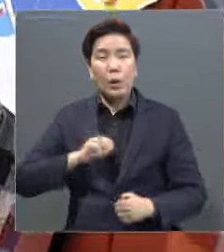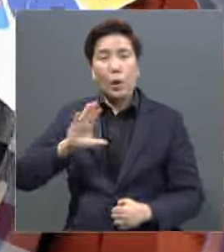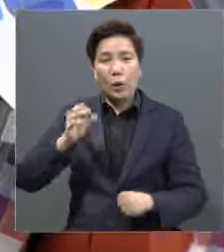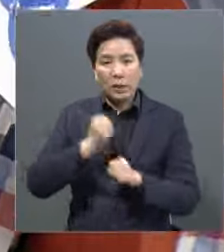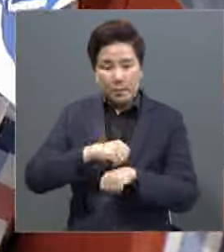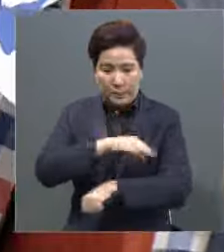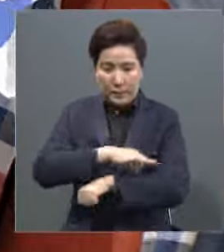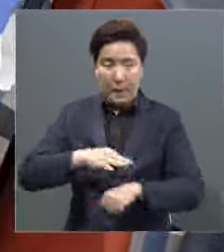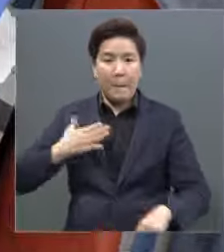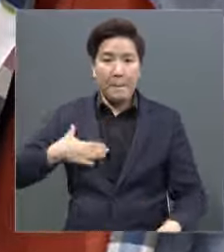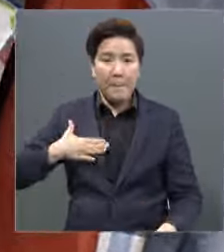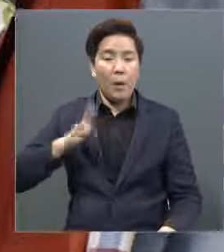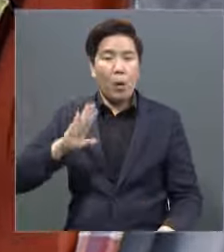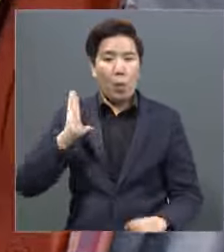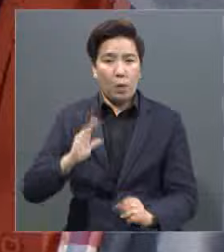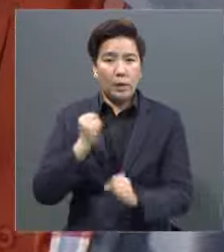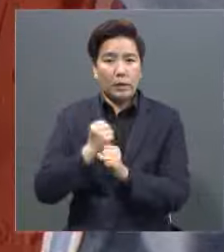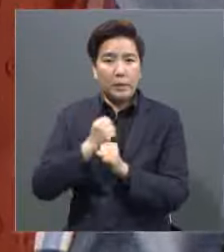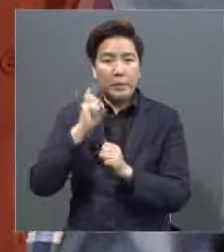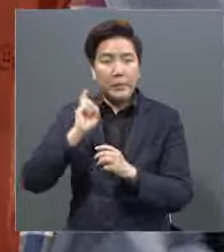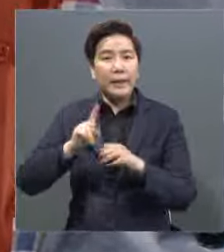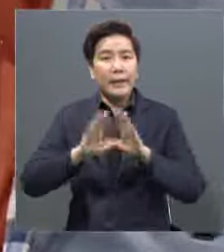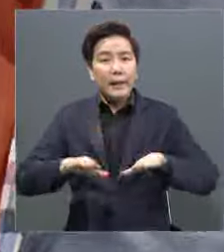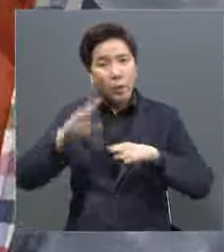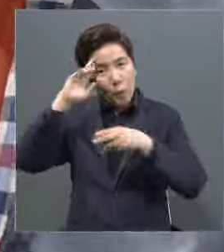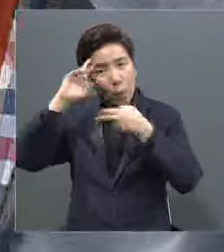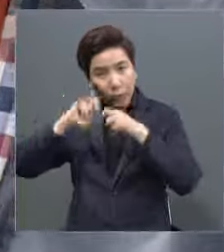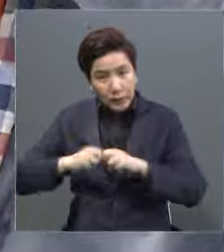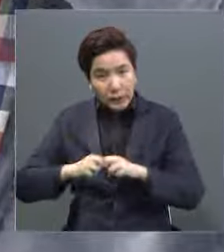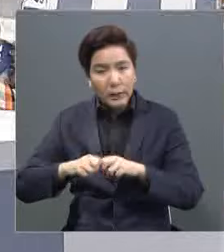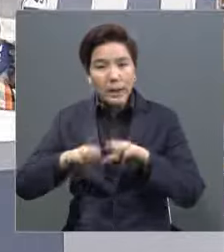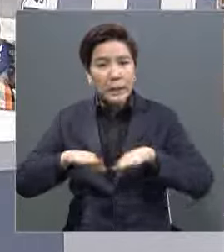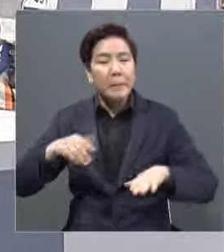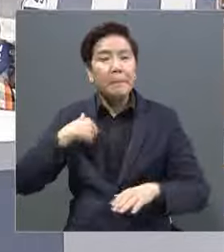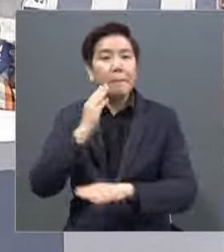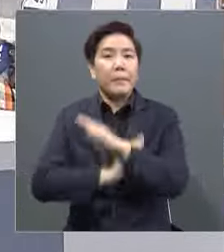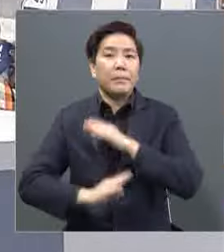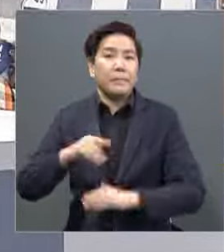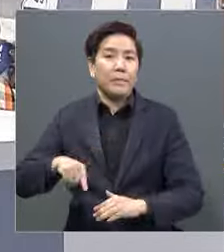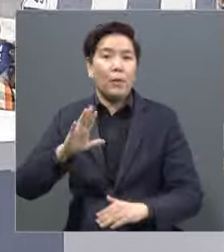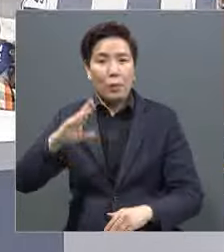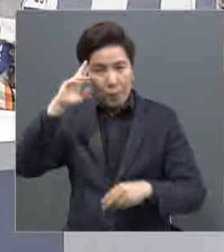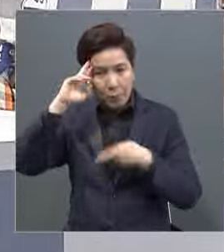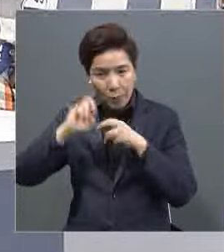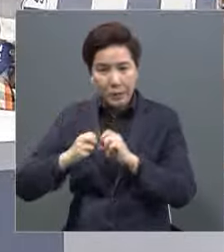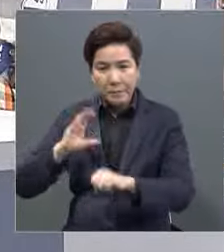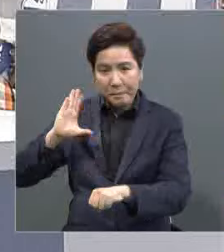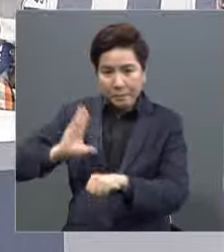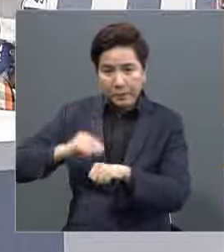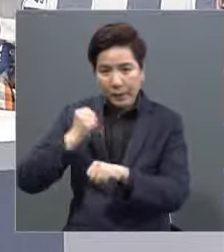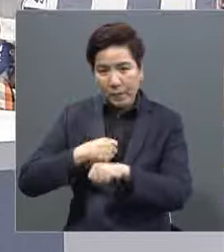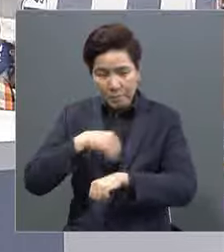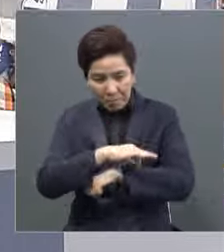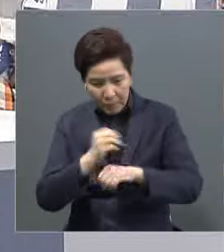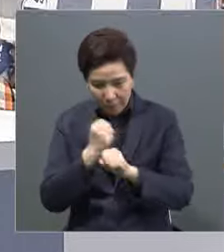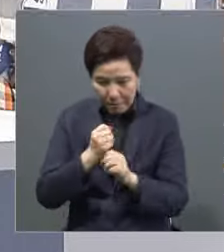ออกแบบลายผ้าจากศิลปินที่เป็นเด็กออทิสติกอ๋อเป็นเด็กพิเศษเออต้องมีความสามารถพิเศษออกแบบมาได้สวย